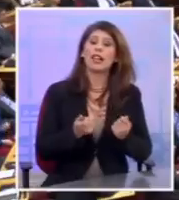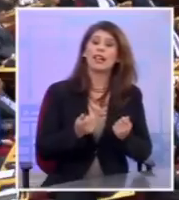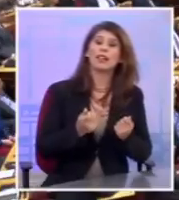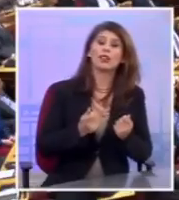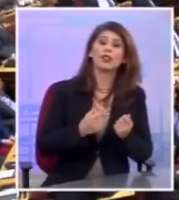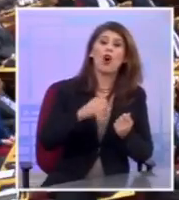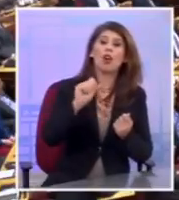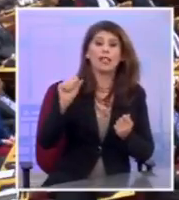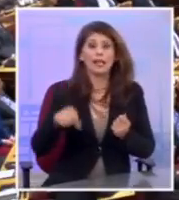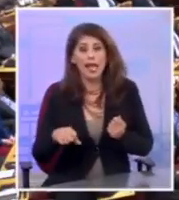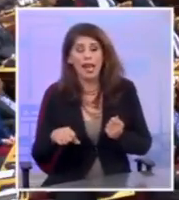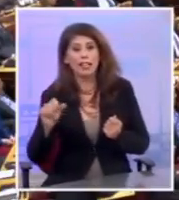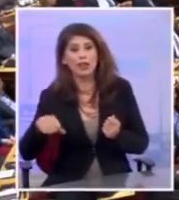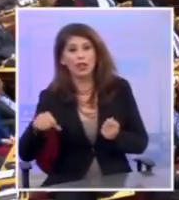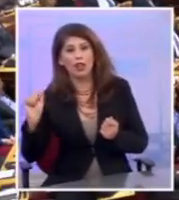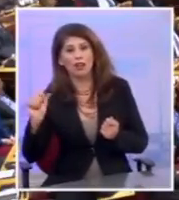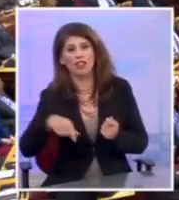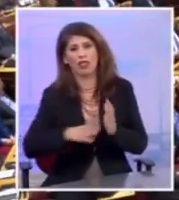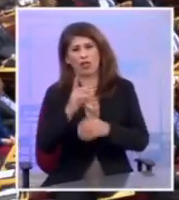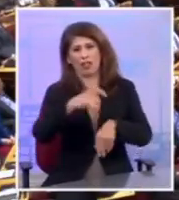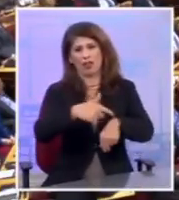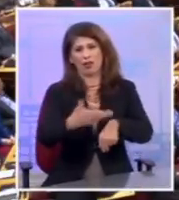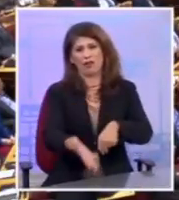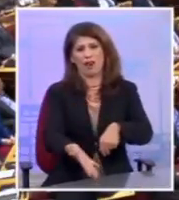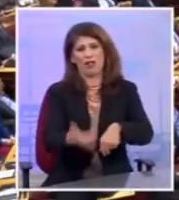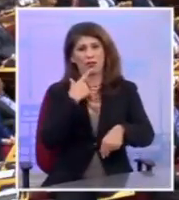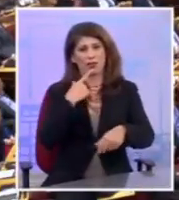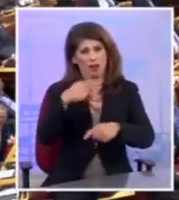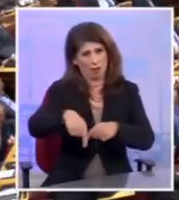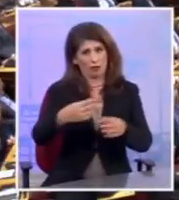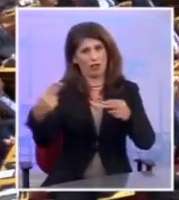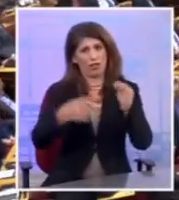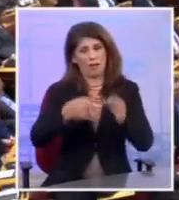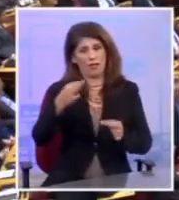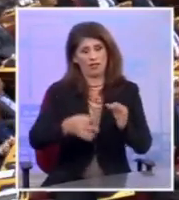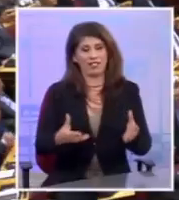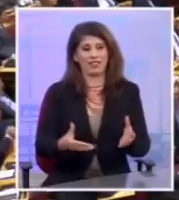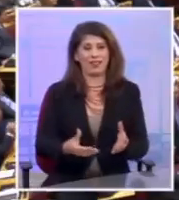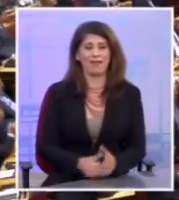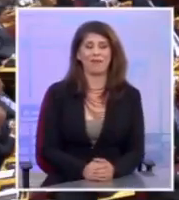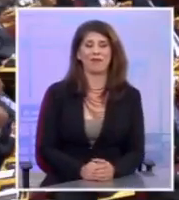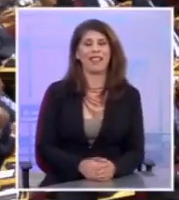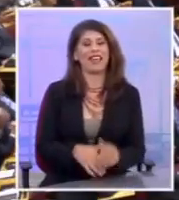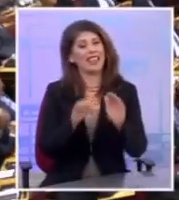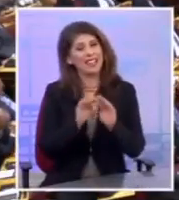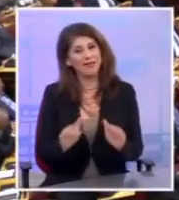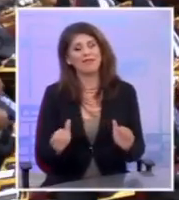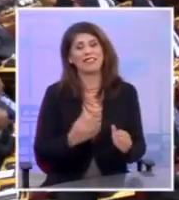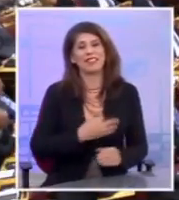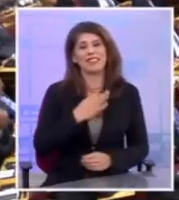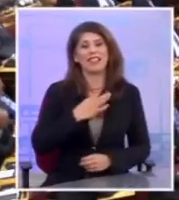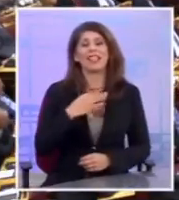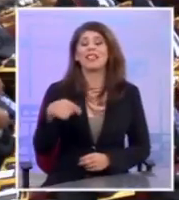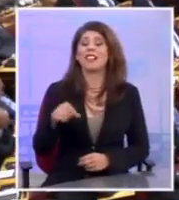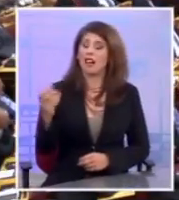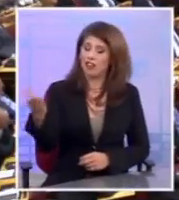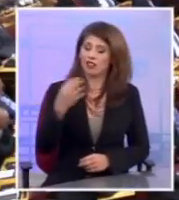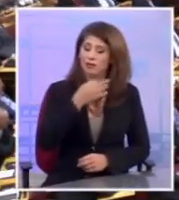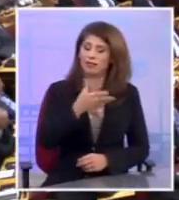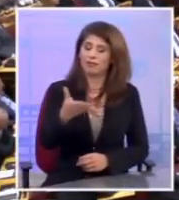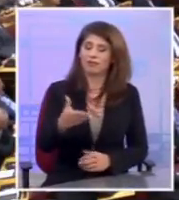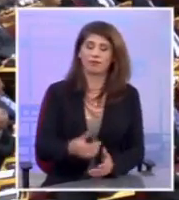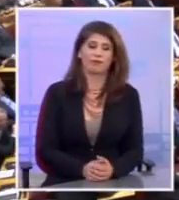όχι 12 η ώρα το βράδυ? Σας παρακαλώ, ηρεμήστε. Κύριε Τσακαλώτο, έχετε το λόγο.